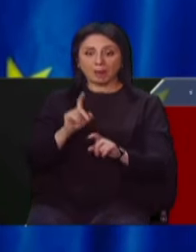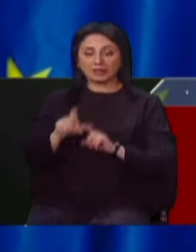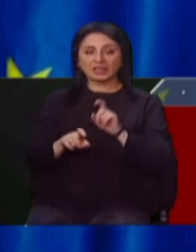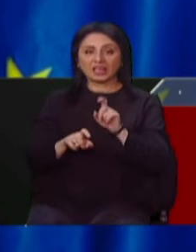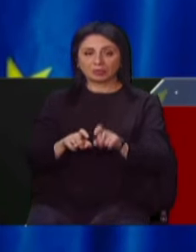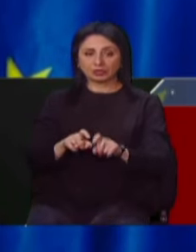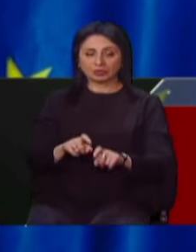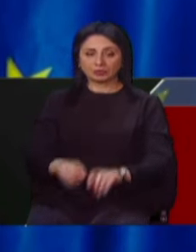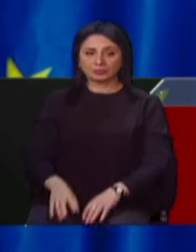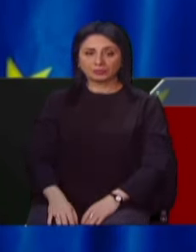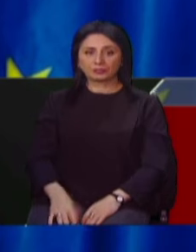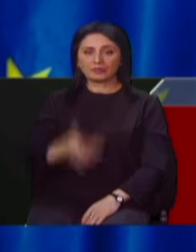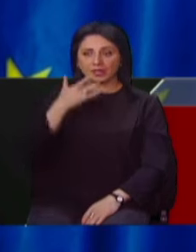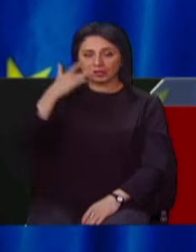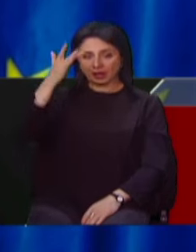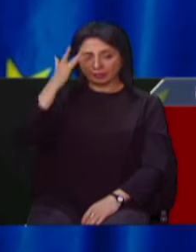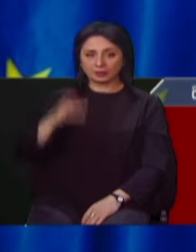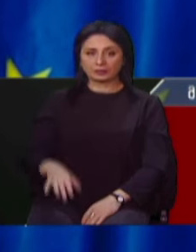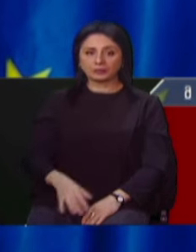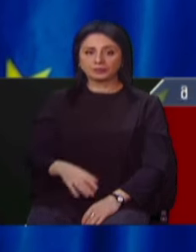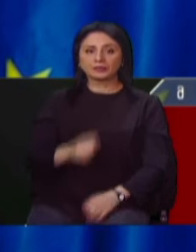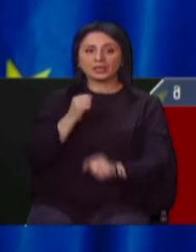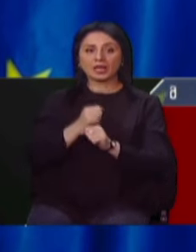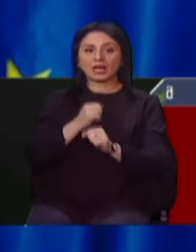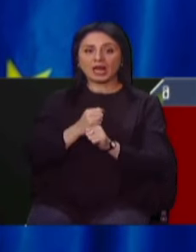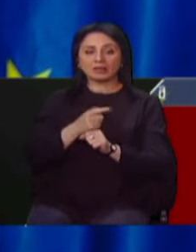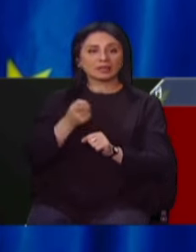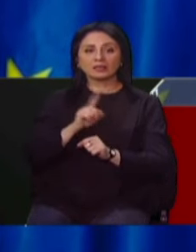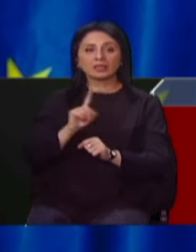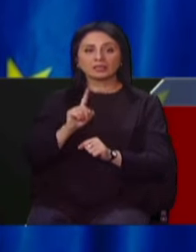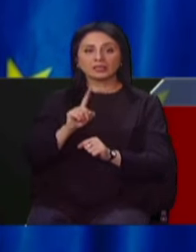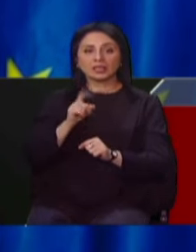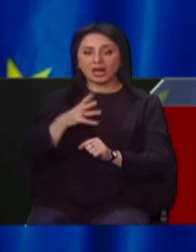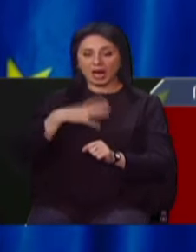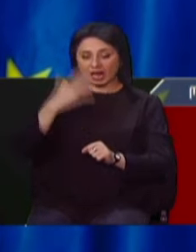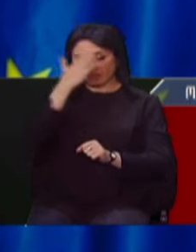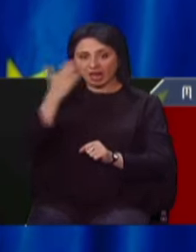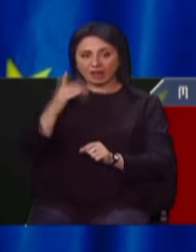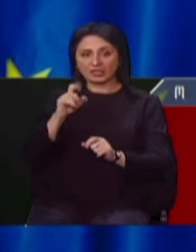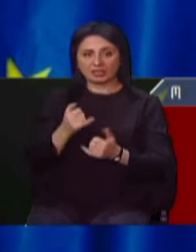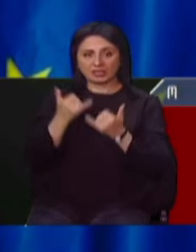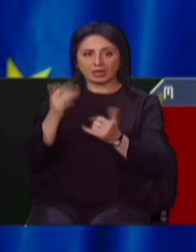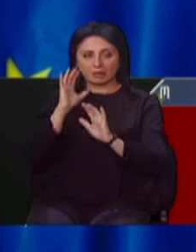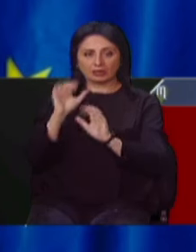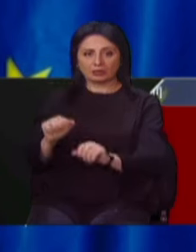ნაბიჯებს შეერთებული შტატები დგამს და გადადგამს სწორედ ქართველი ხალხის